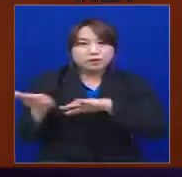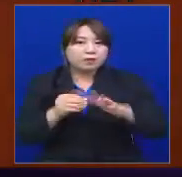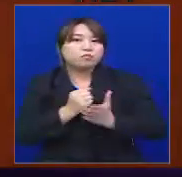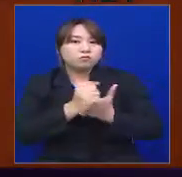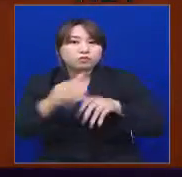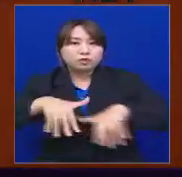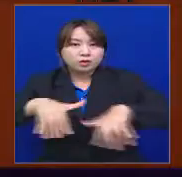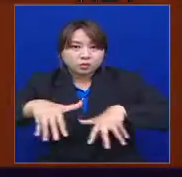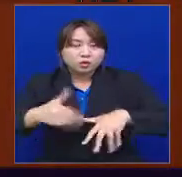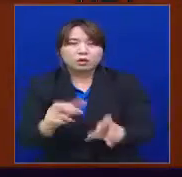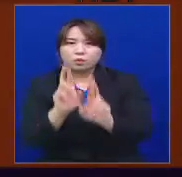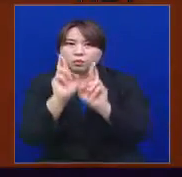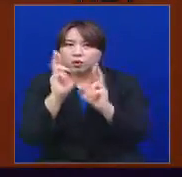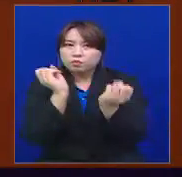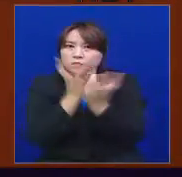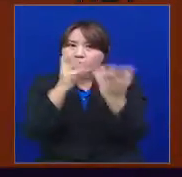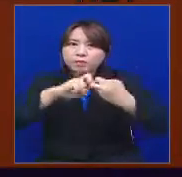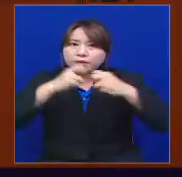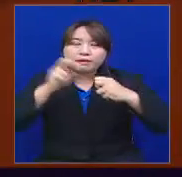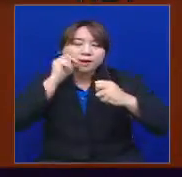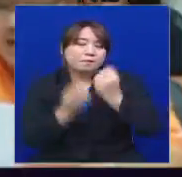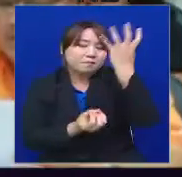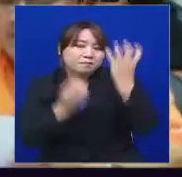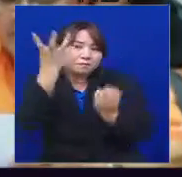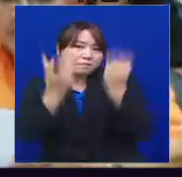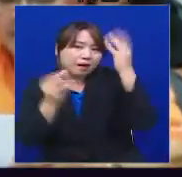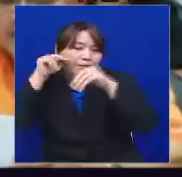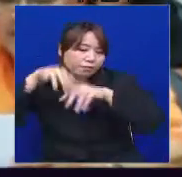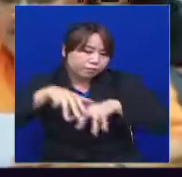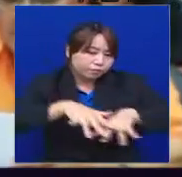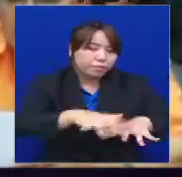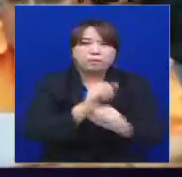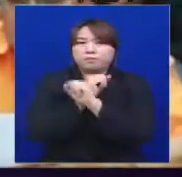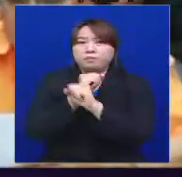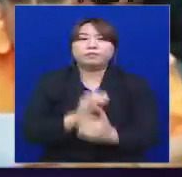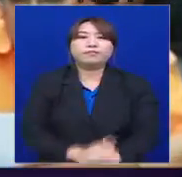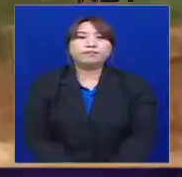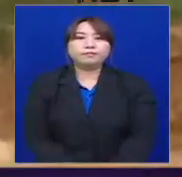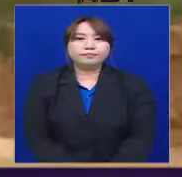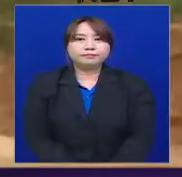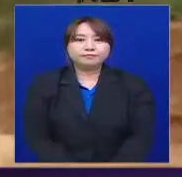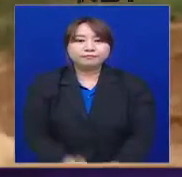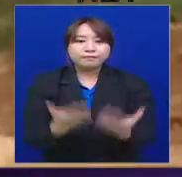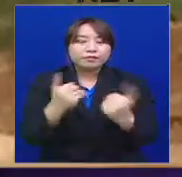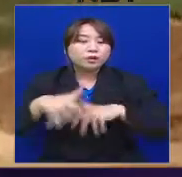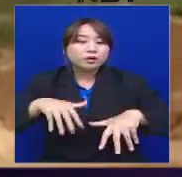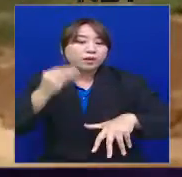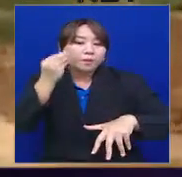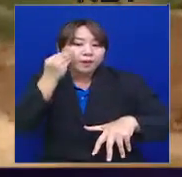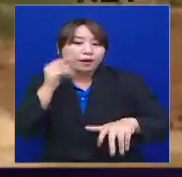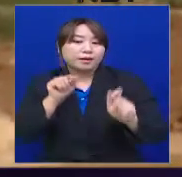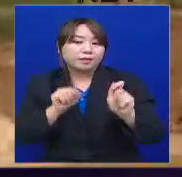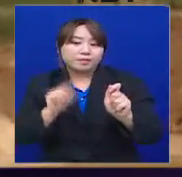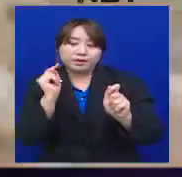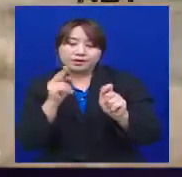ชนรวมทั้งเฝ้าระวังผลกระทบจากปัญหาน้ำป่าหลายหลักแล้วก็น้ำล้นตลิ่งครับมาดูชาวบ้านในพื้นที่อำเภอ